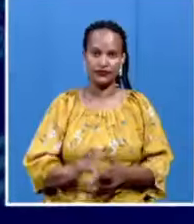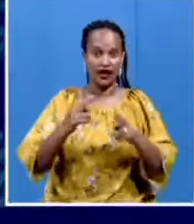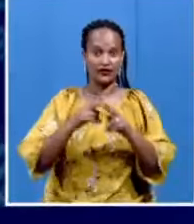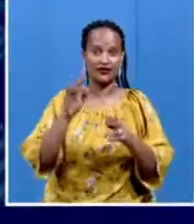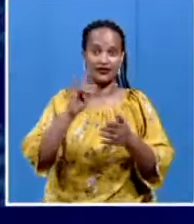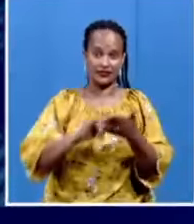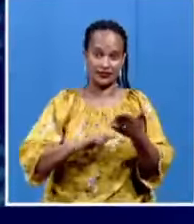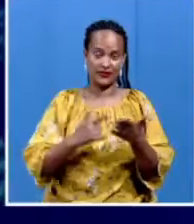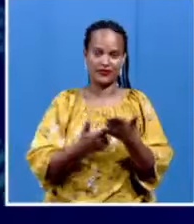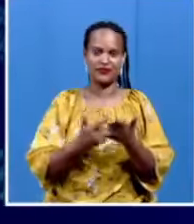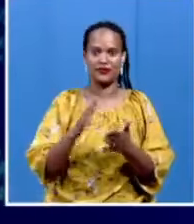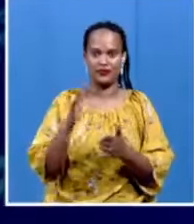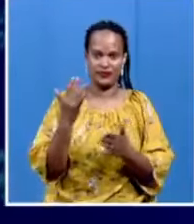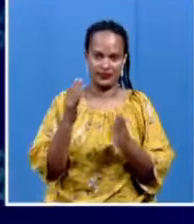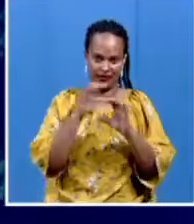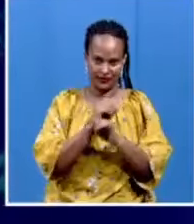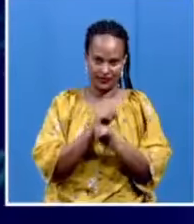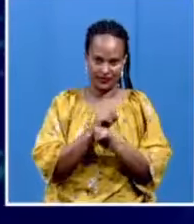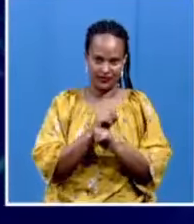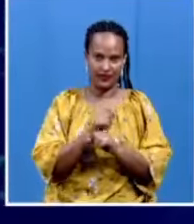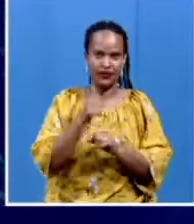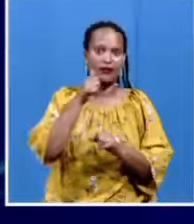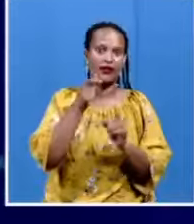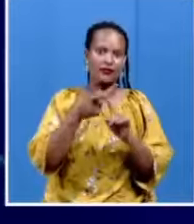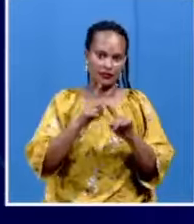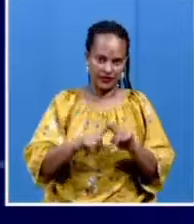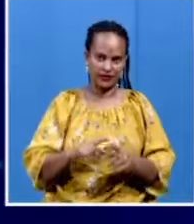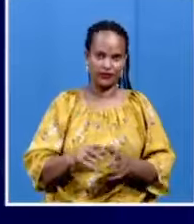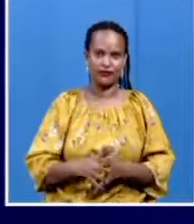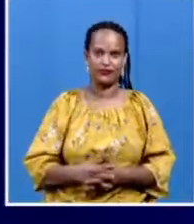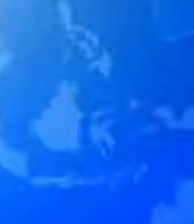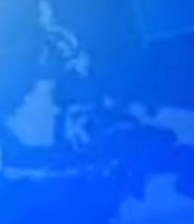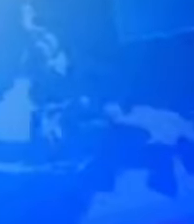حتى أرتيز أبز أباس ساعات أبز زازيمنا ناو عديم كمل سكم.